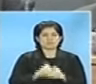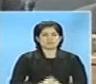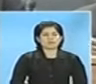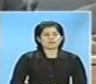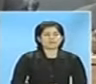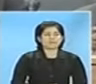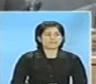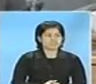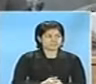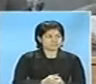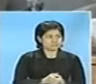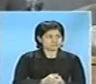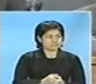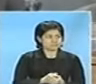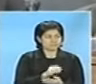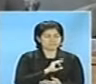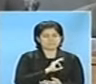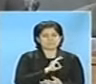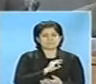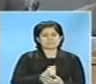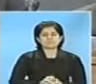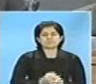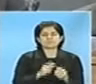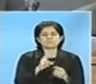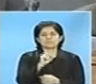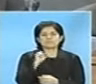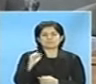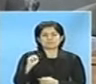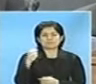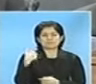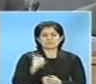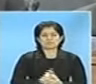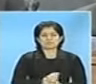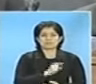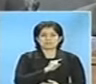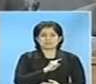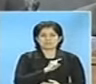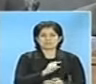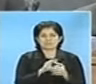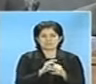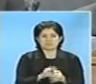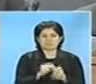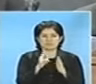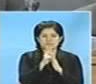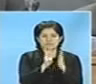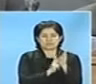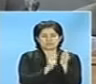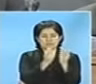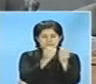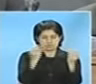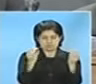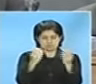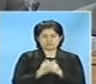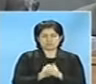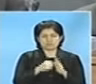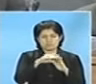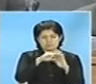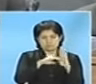ภามีหน้าที่จะต้องรักษาไว้ซึ่งรัฐธรรมนูญการที่ร่างรัฐธรรมนู